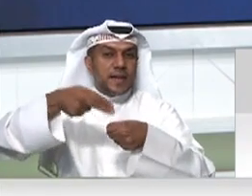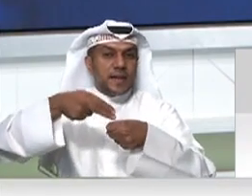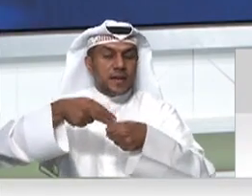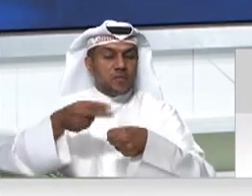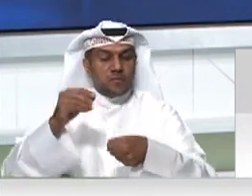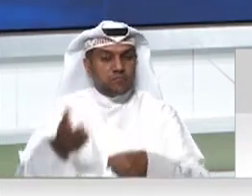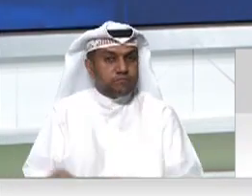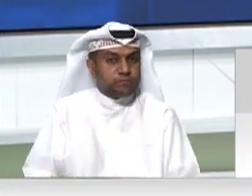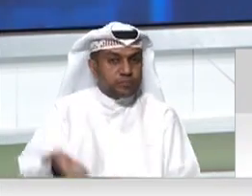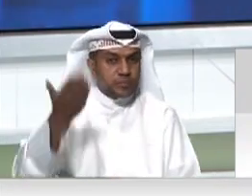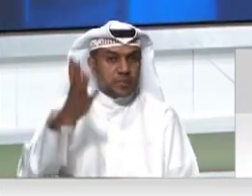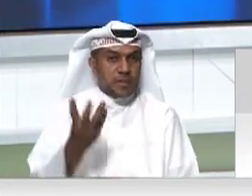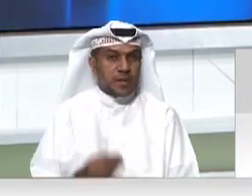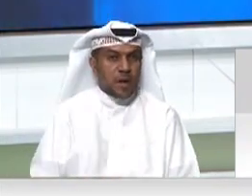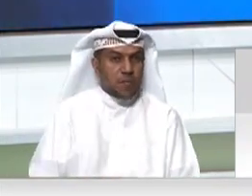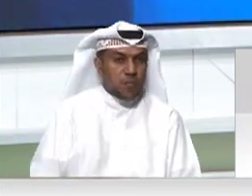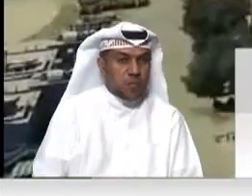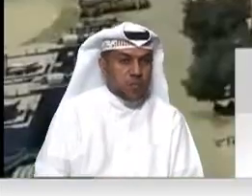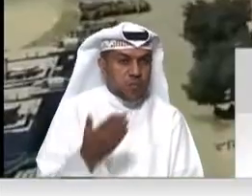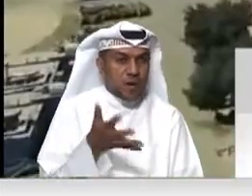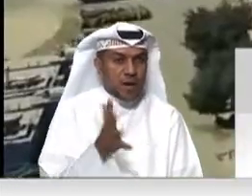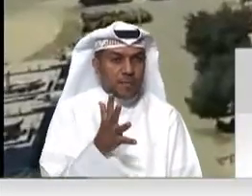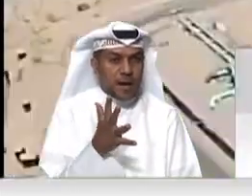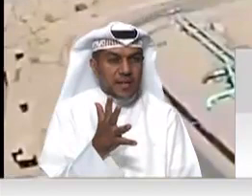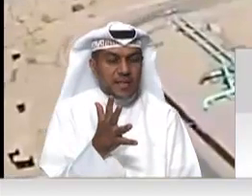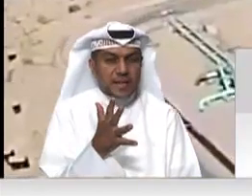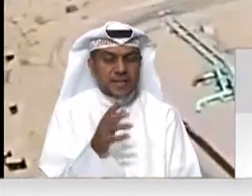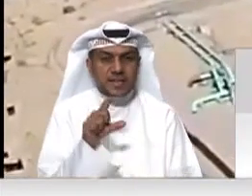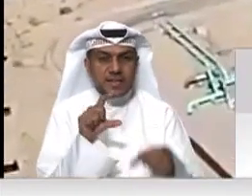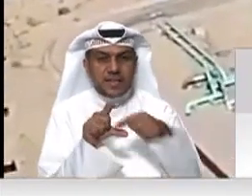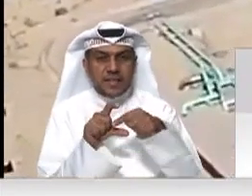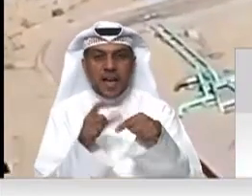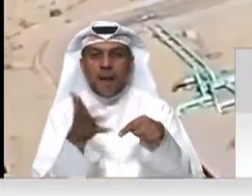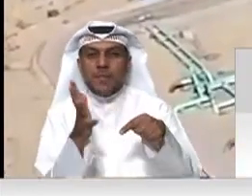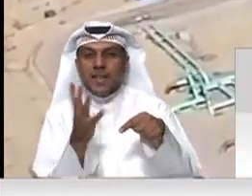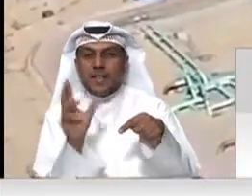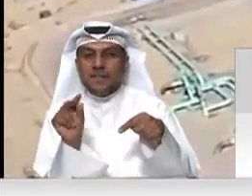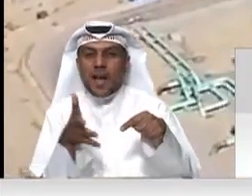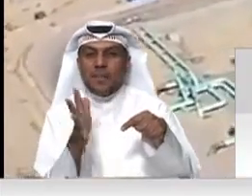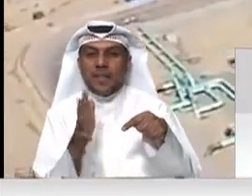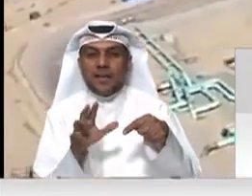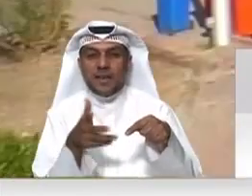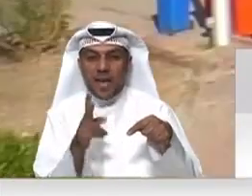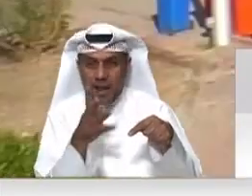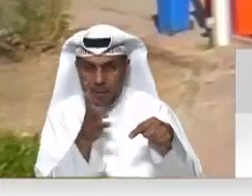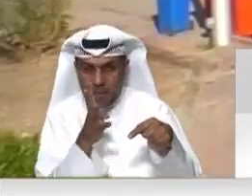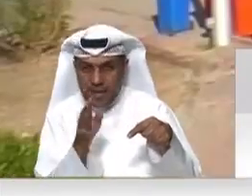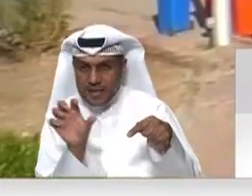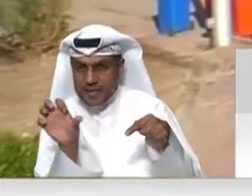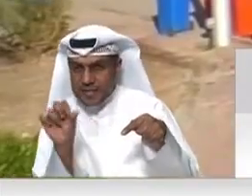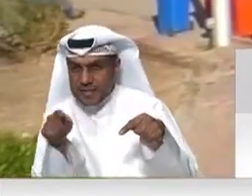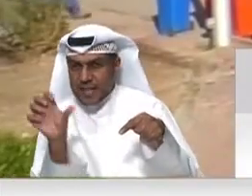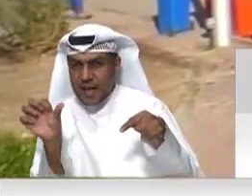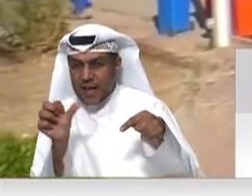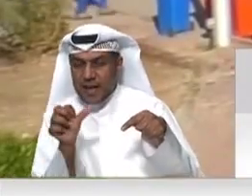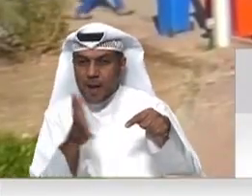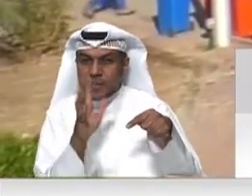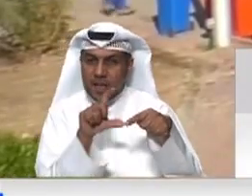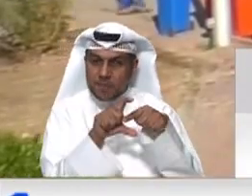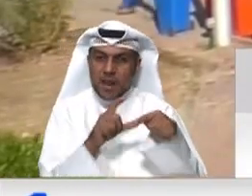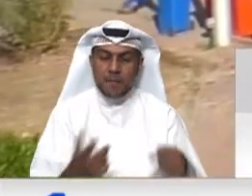بنسبة نهزت 15% مقارنة بالفترة ذاتها من العام الماضي، لتصل